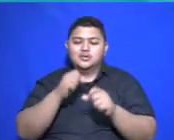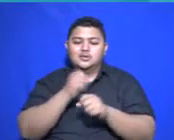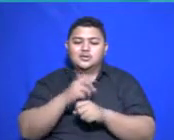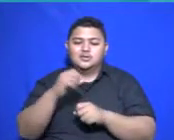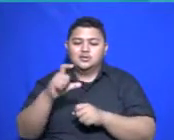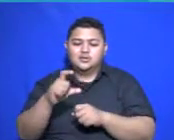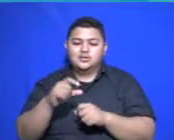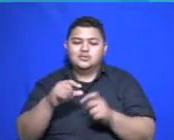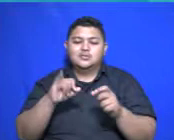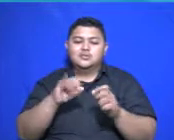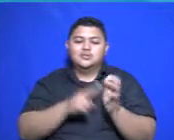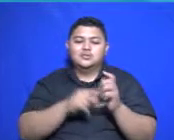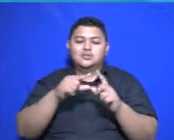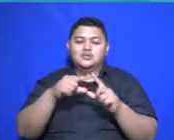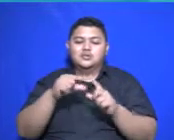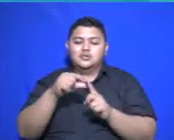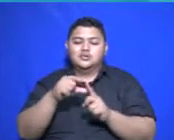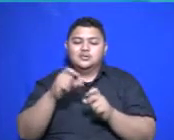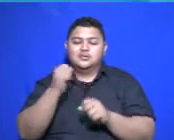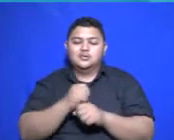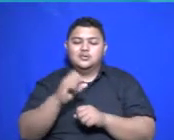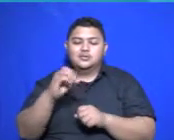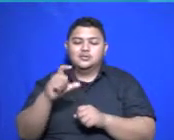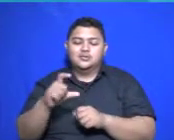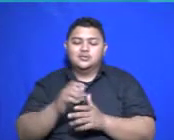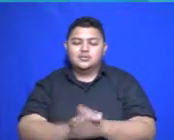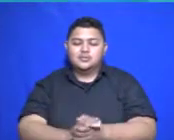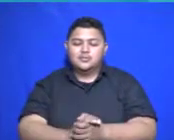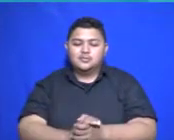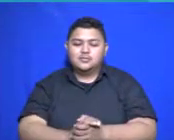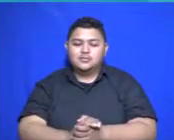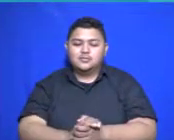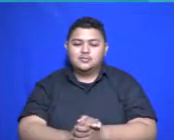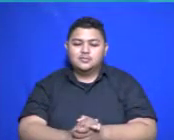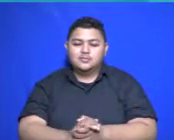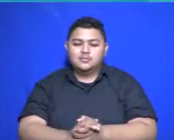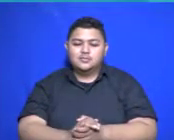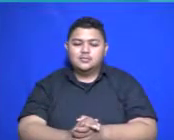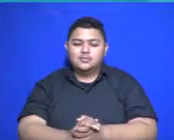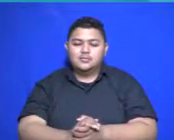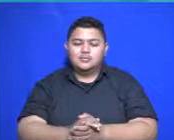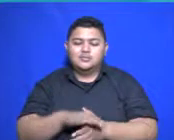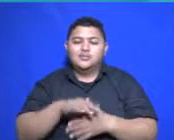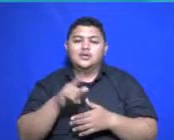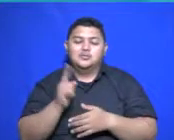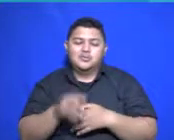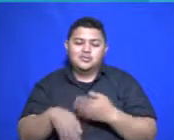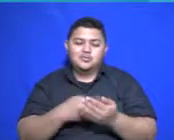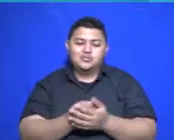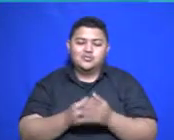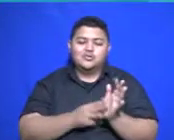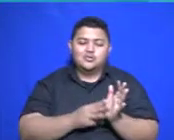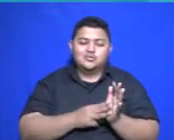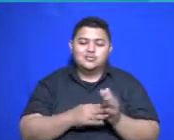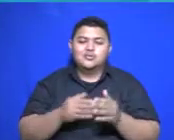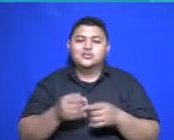karena ini kakak adik Pak, kantong kiri kantong kanan, sehingga semua hampir semua masalah